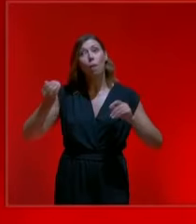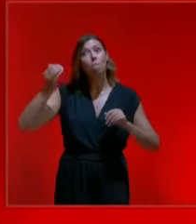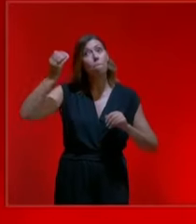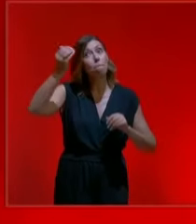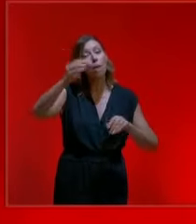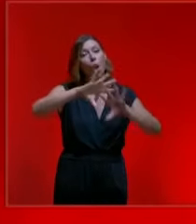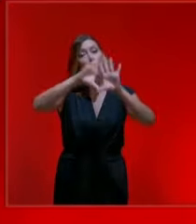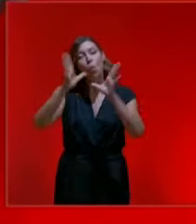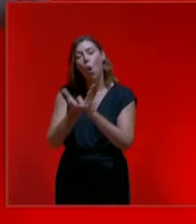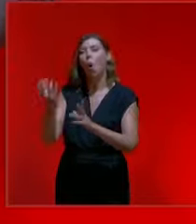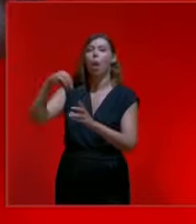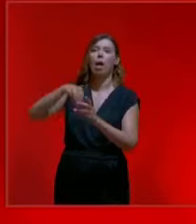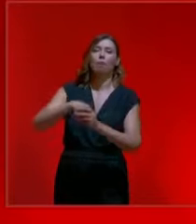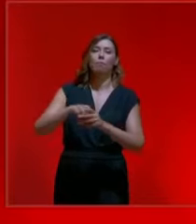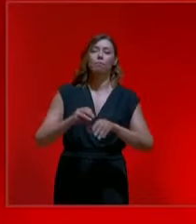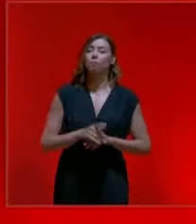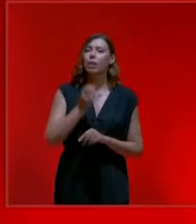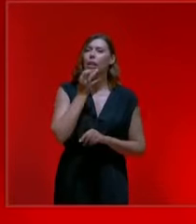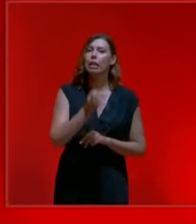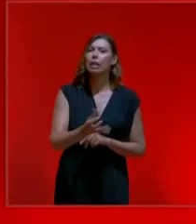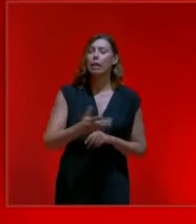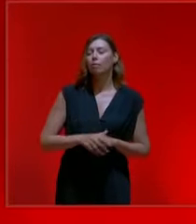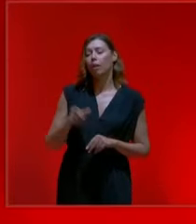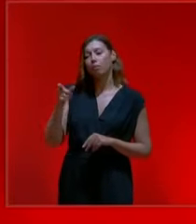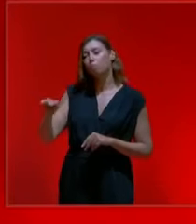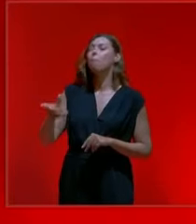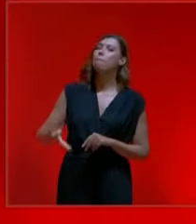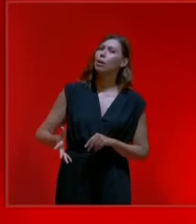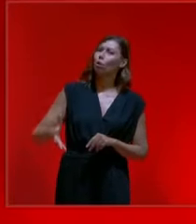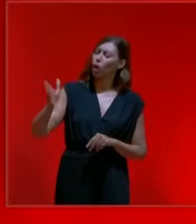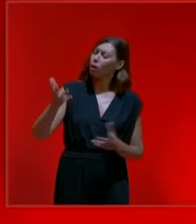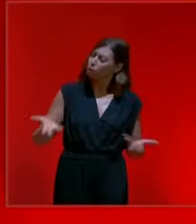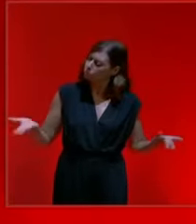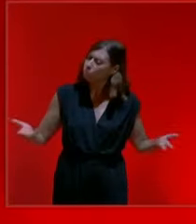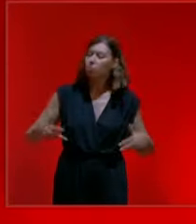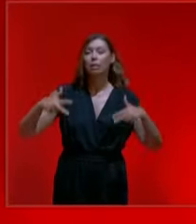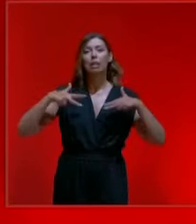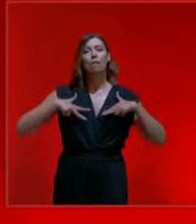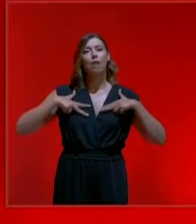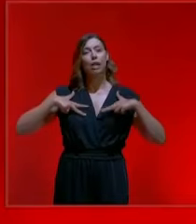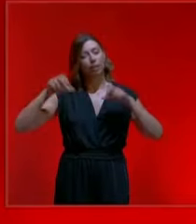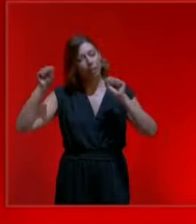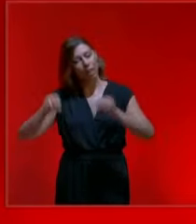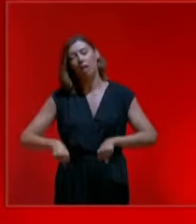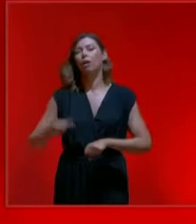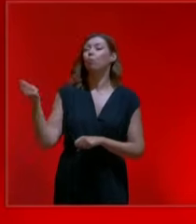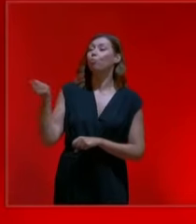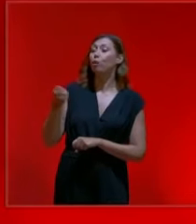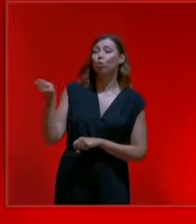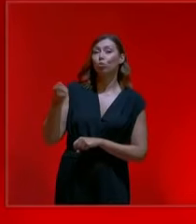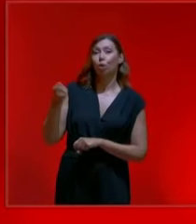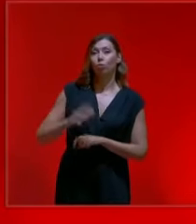το αποτέλεσμα δίνει τη δυνατότητα στον κύριο Μητσοτάκη να σχηματίσει κυβέρνηση, είναι όμως εντολή και για